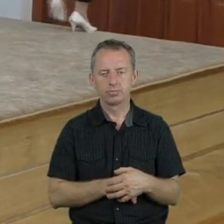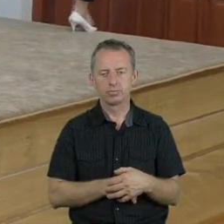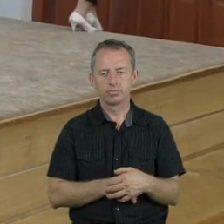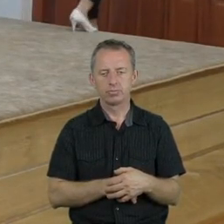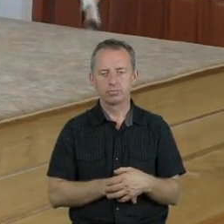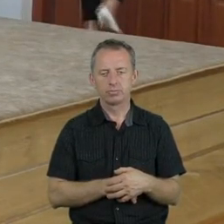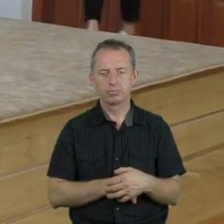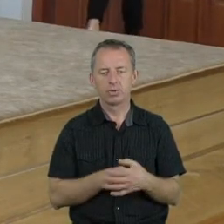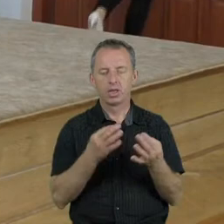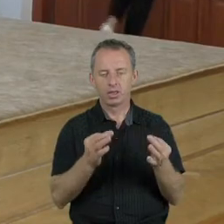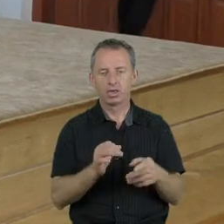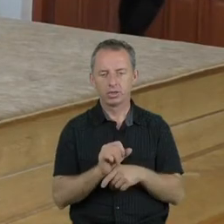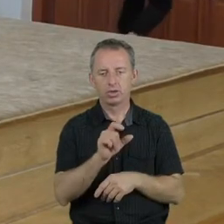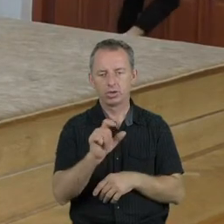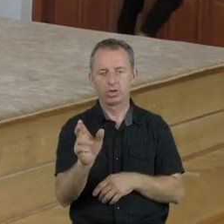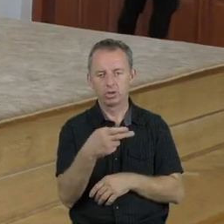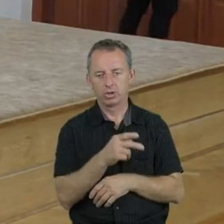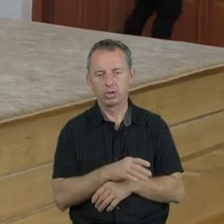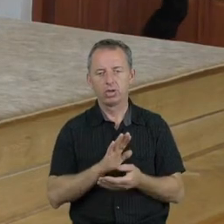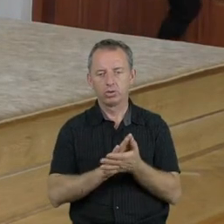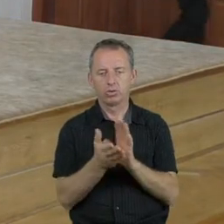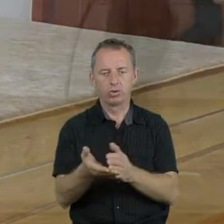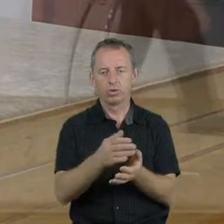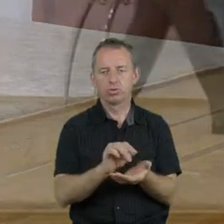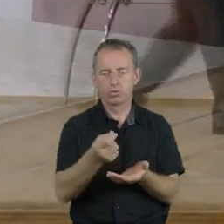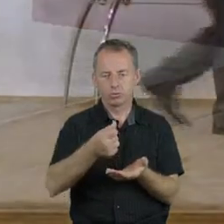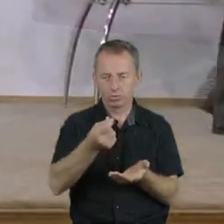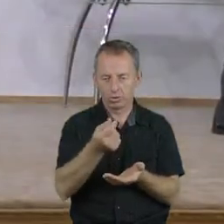Teraz jest czas, kiedy zbierzemy środki na